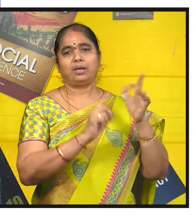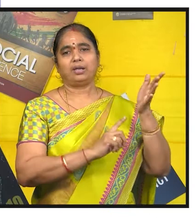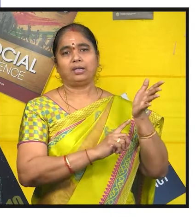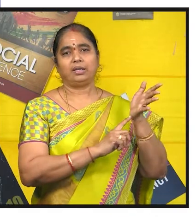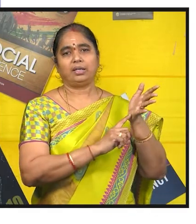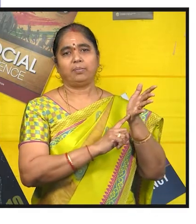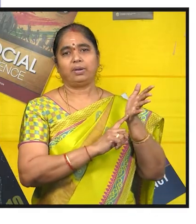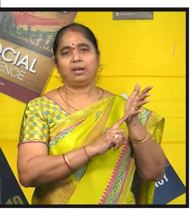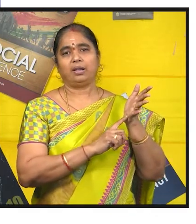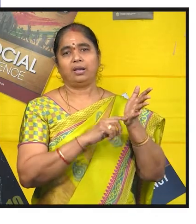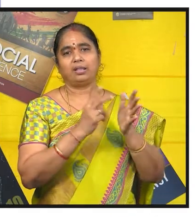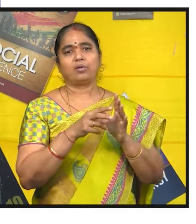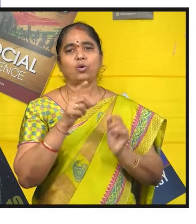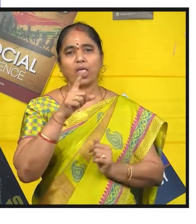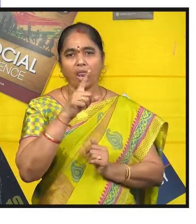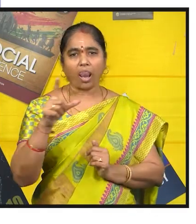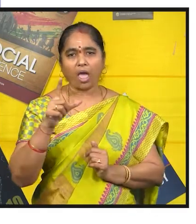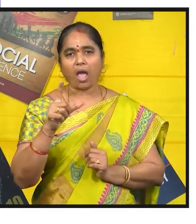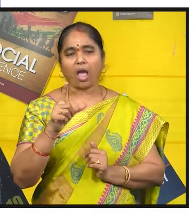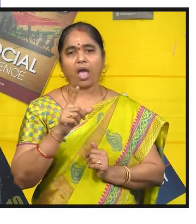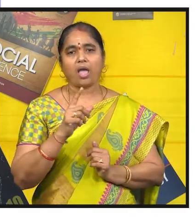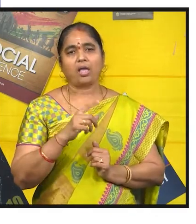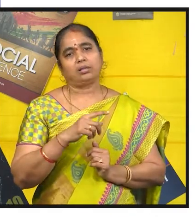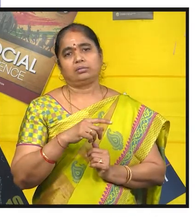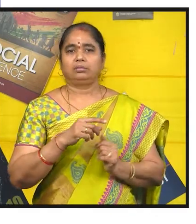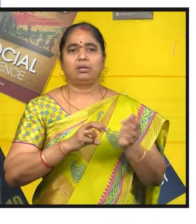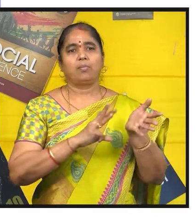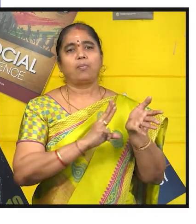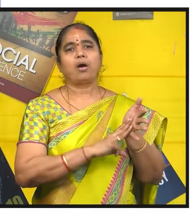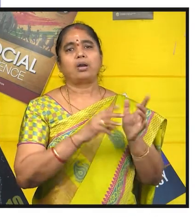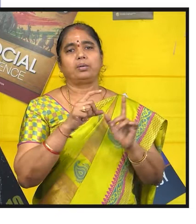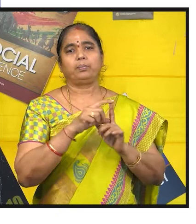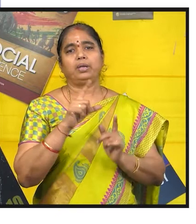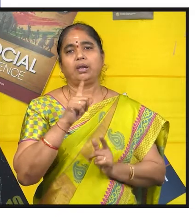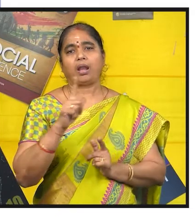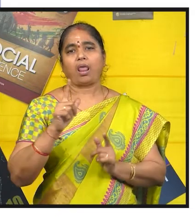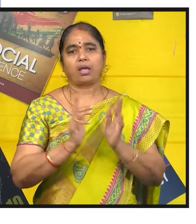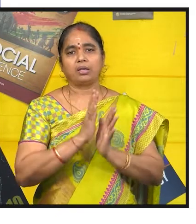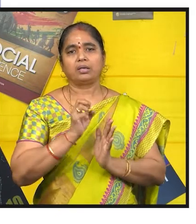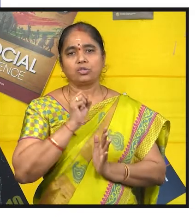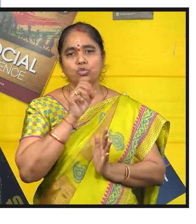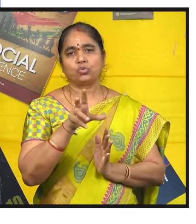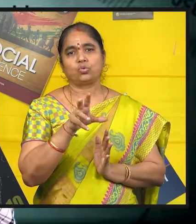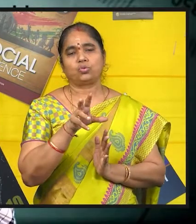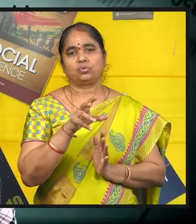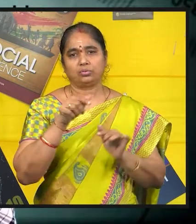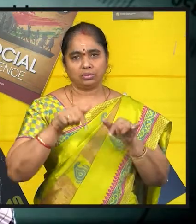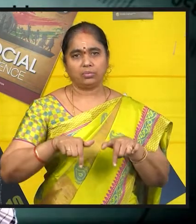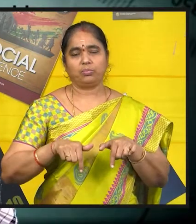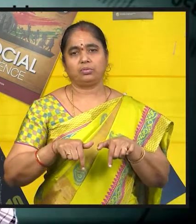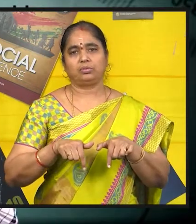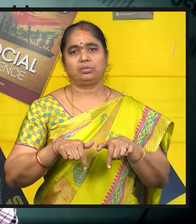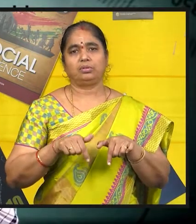அட்டவணை அல்லது அவருடைய விதியை நவீன ஆவர்த்தன விதி என்று நாம் அழைக்கிறோம்.